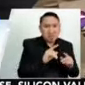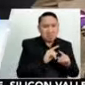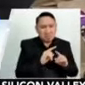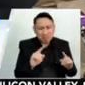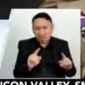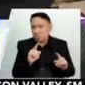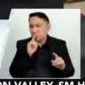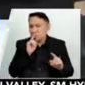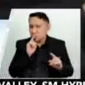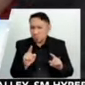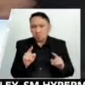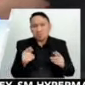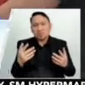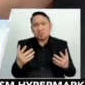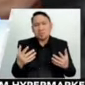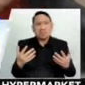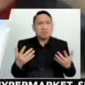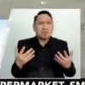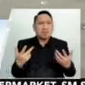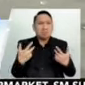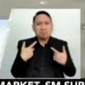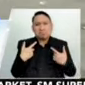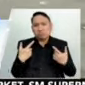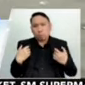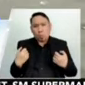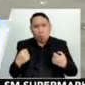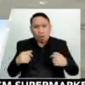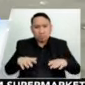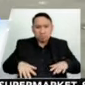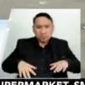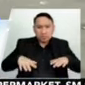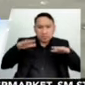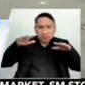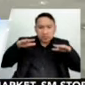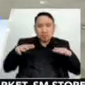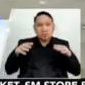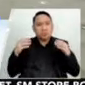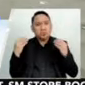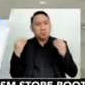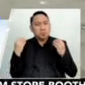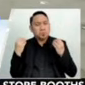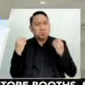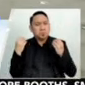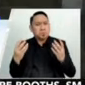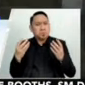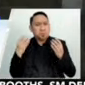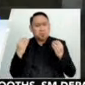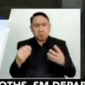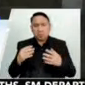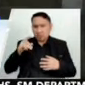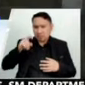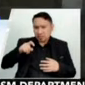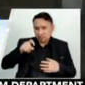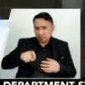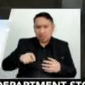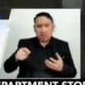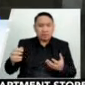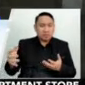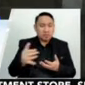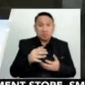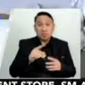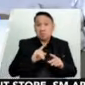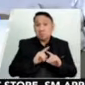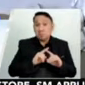yung biglang pag-angat ng tubig, kaya marami pa rin po yung kailangang hakutin. Pero ang sabi naman po ng